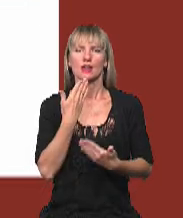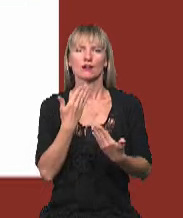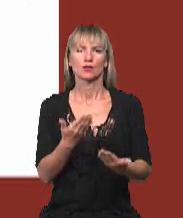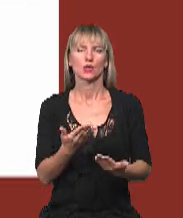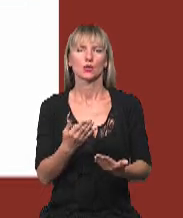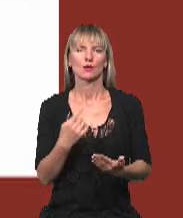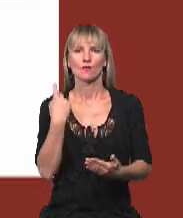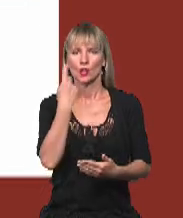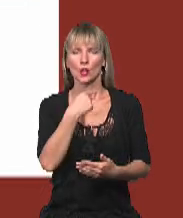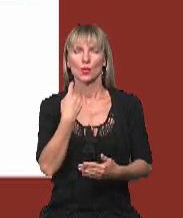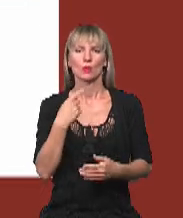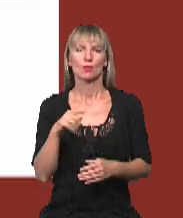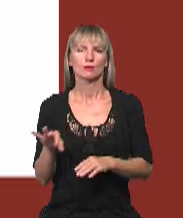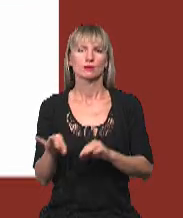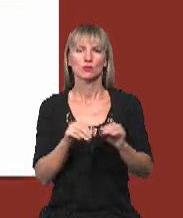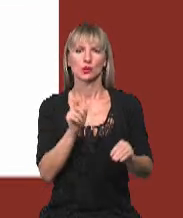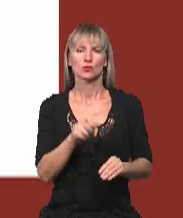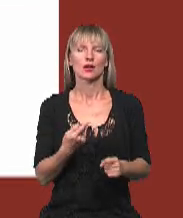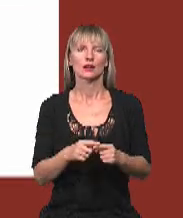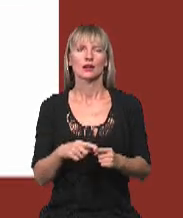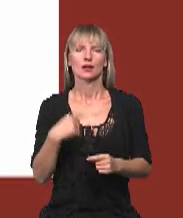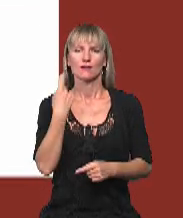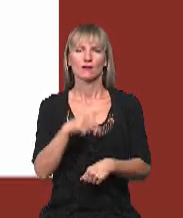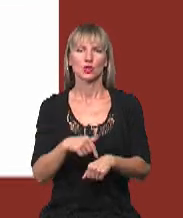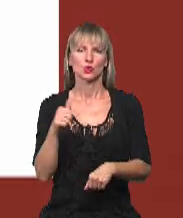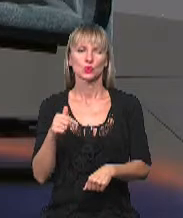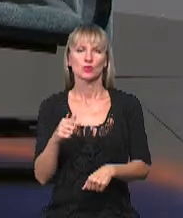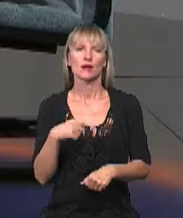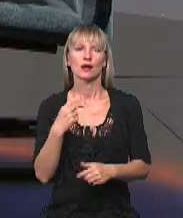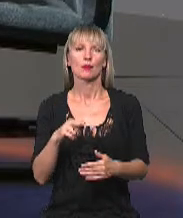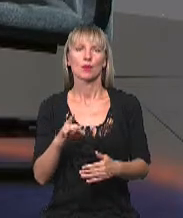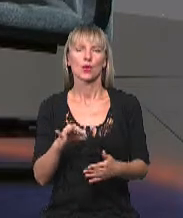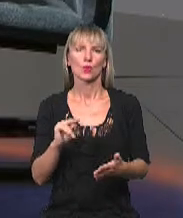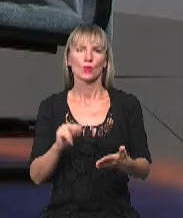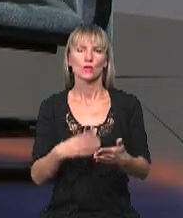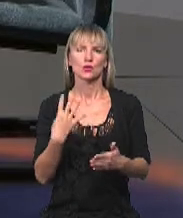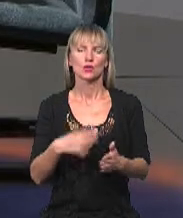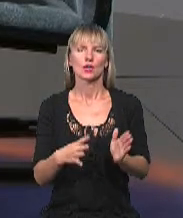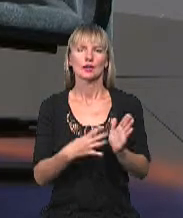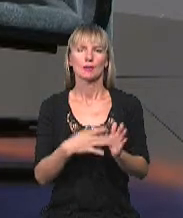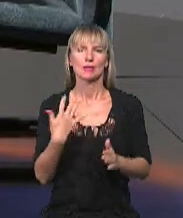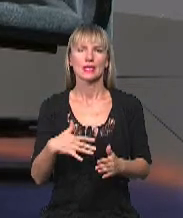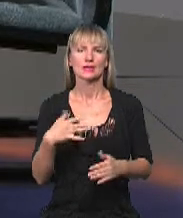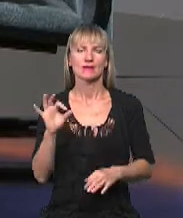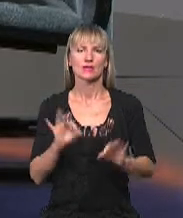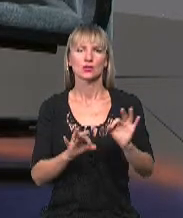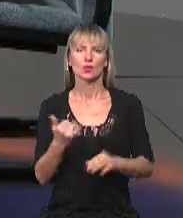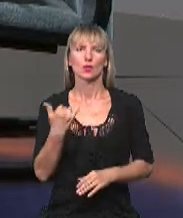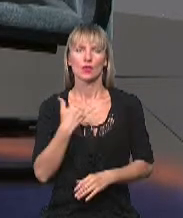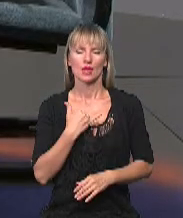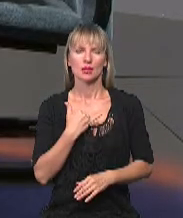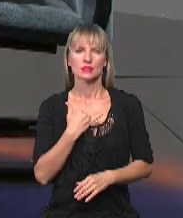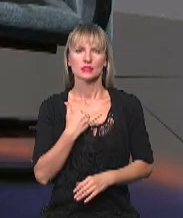особи, це їхні відчуття, це суб'єктивне відчуття, ну, те, про що ми говоримо про довідку. 49, тобто 50% у